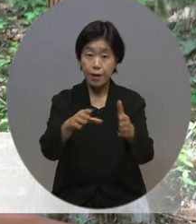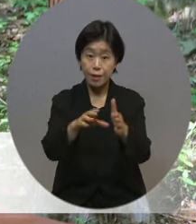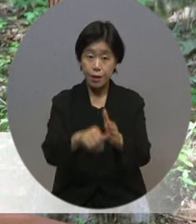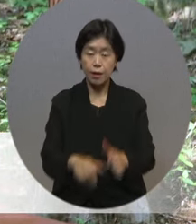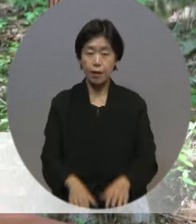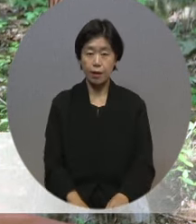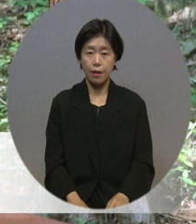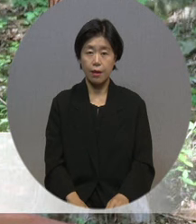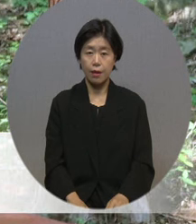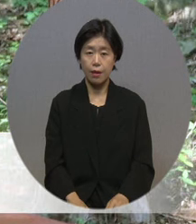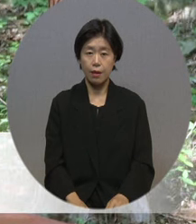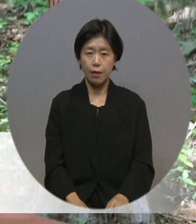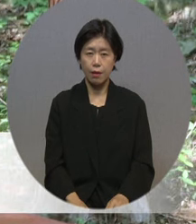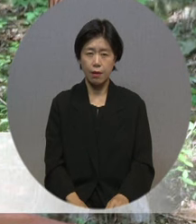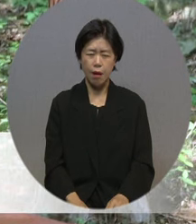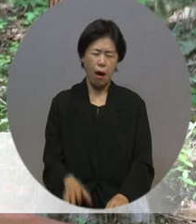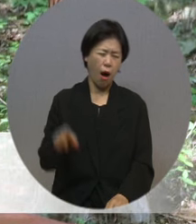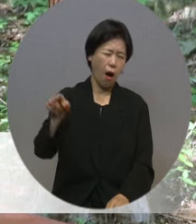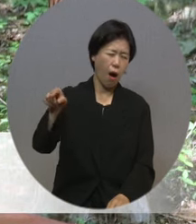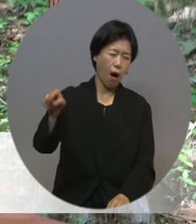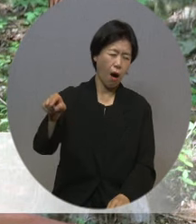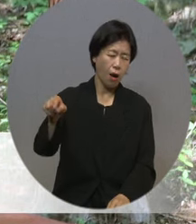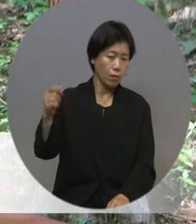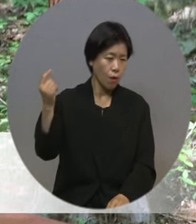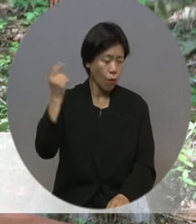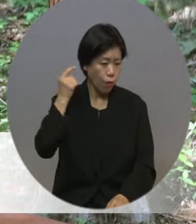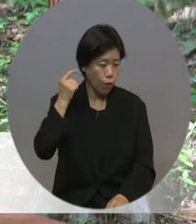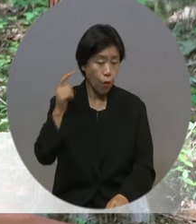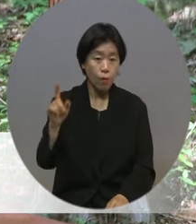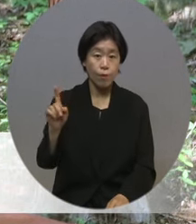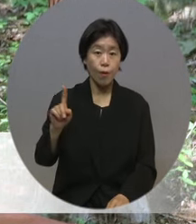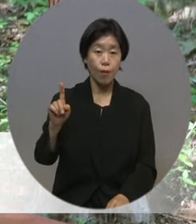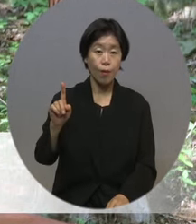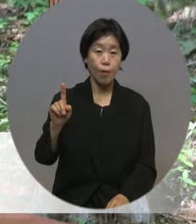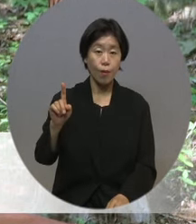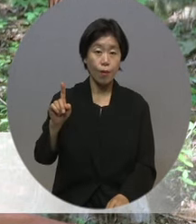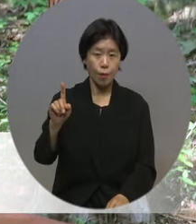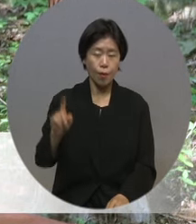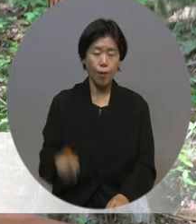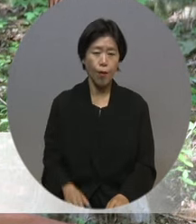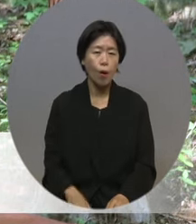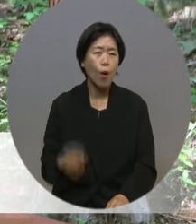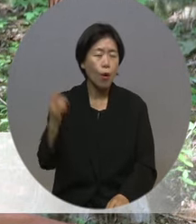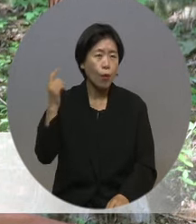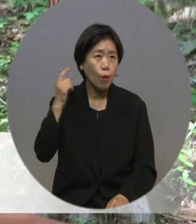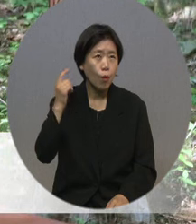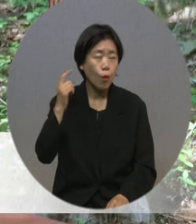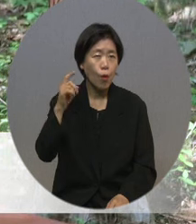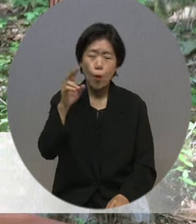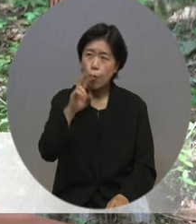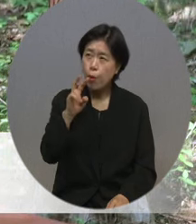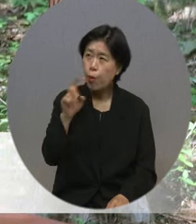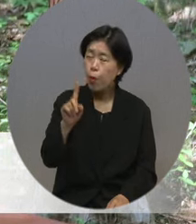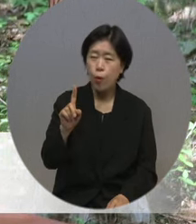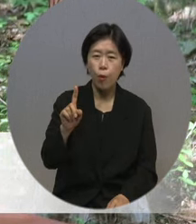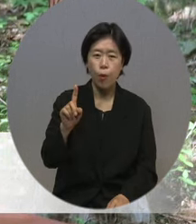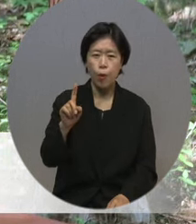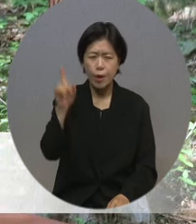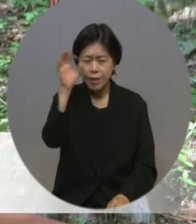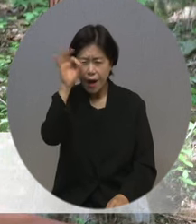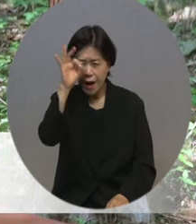참여했다가 멀리서 들어온 선율에 반해서 그 선율을 찾아다 보니까